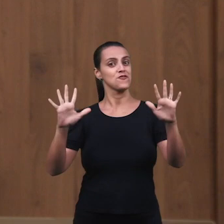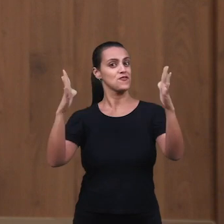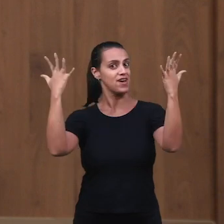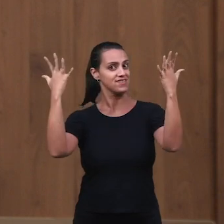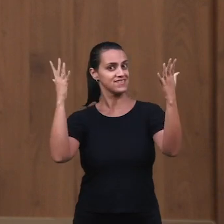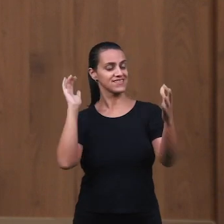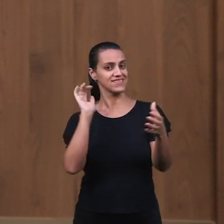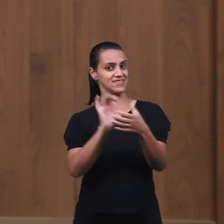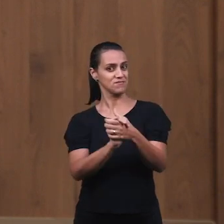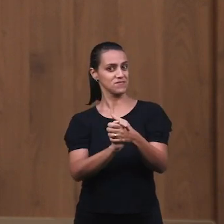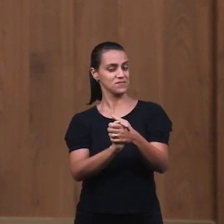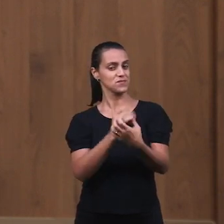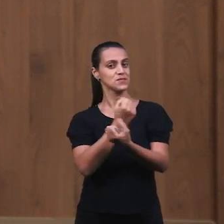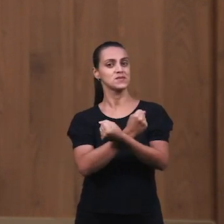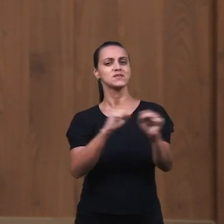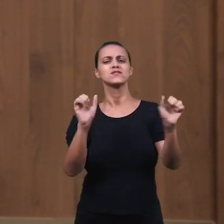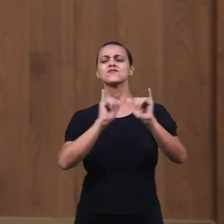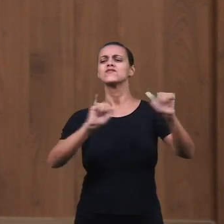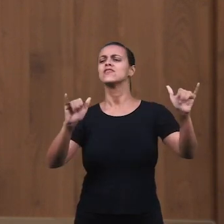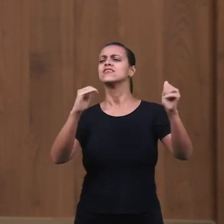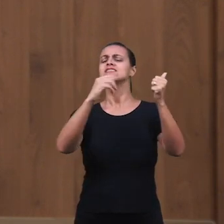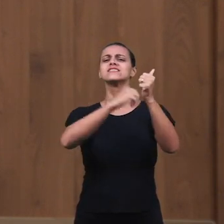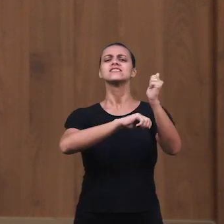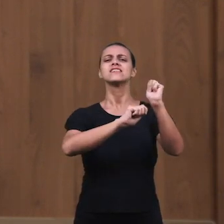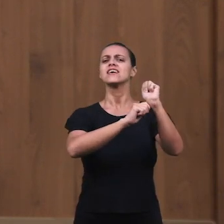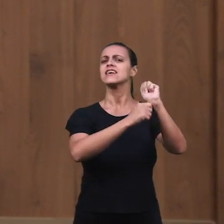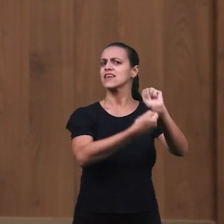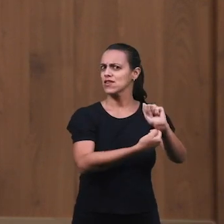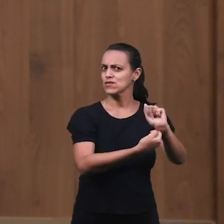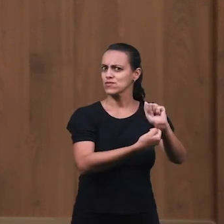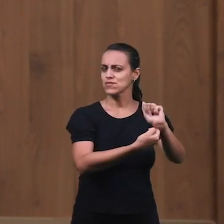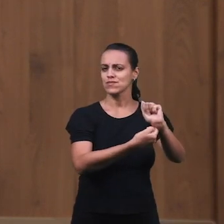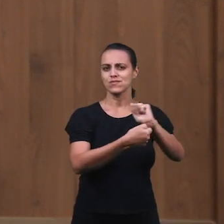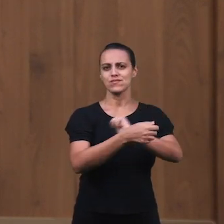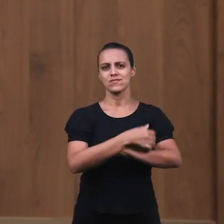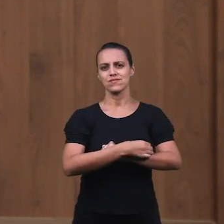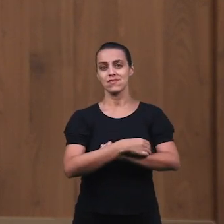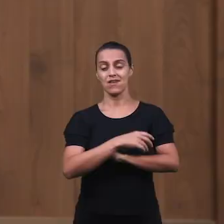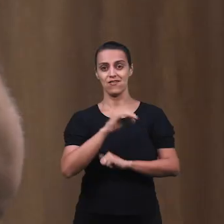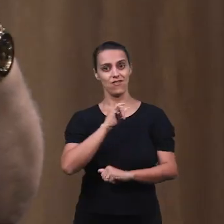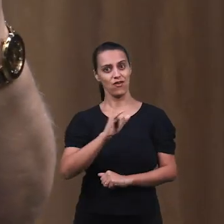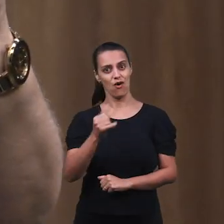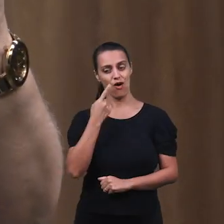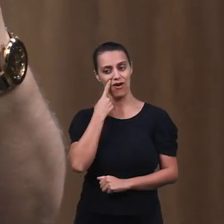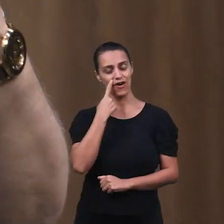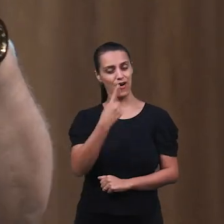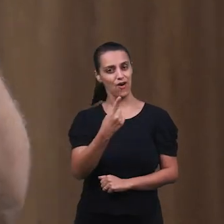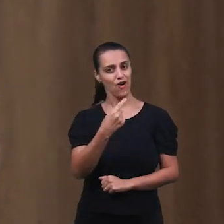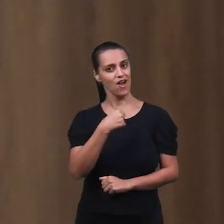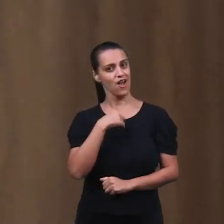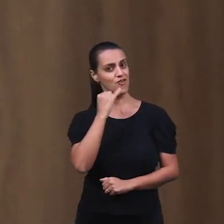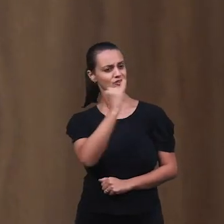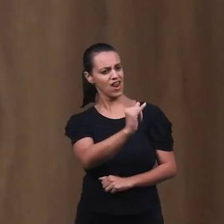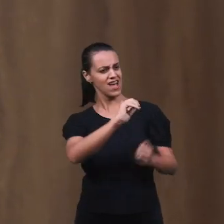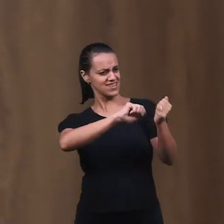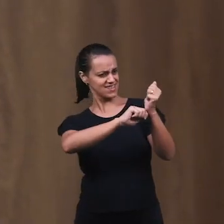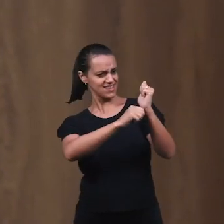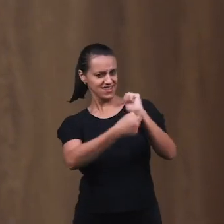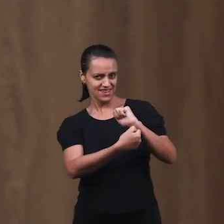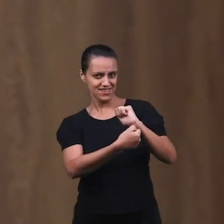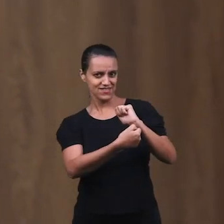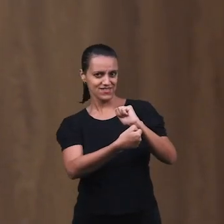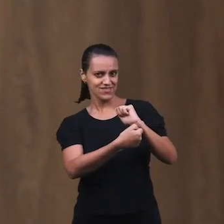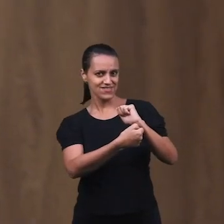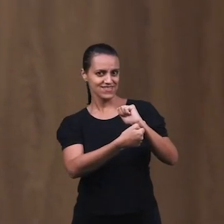Samson a dit un énigme pour les invités. Samson a dit, regardez, je vais vous raconter